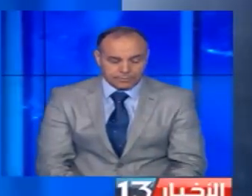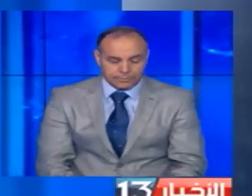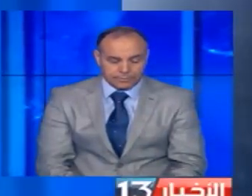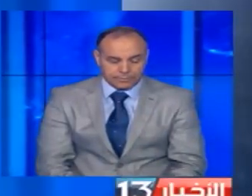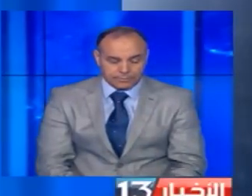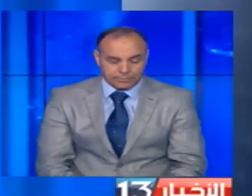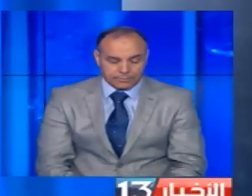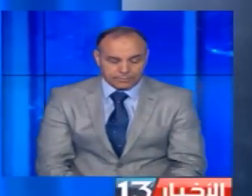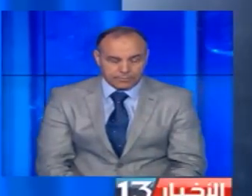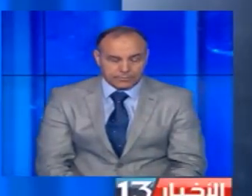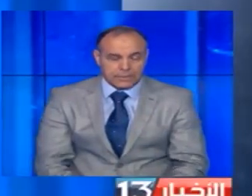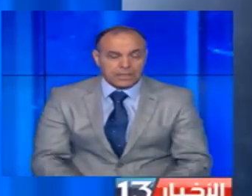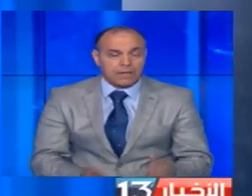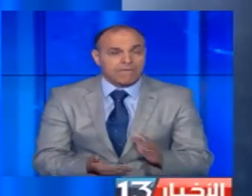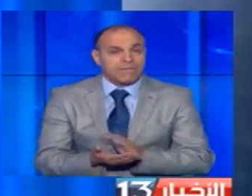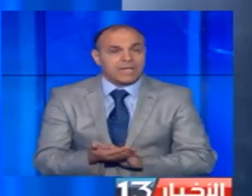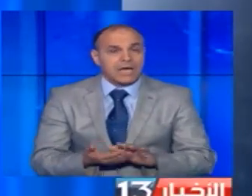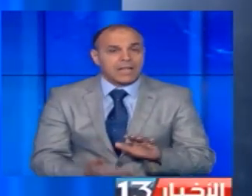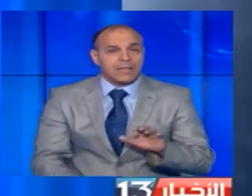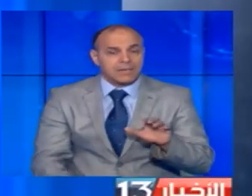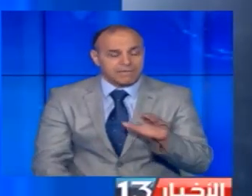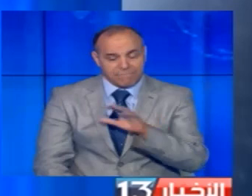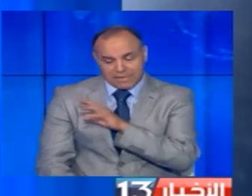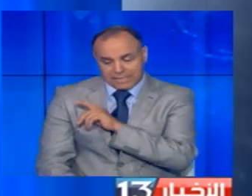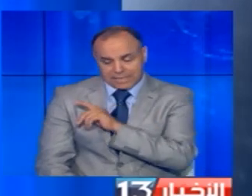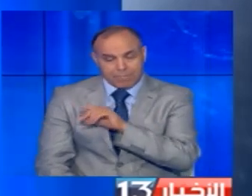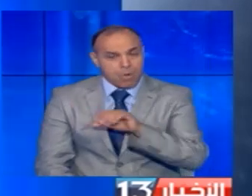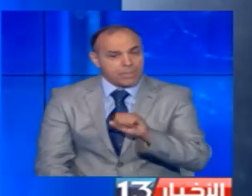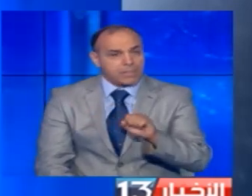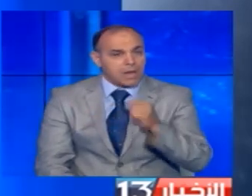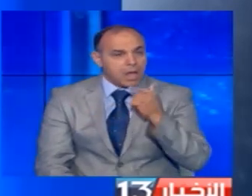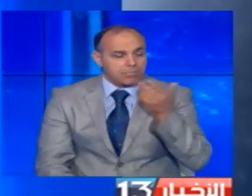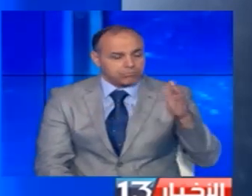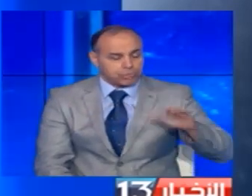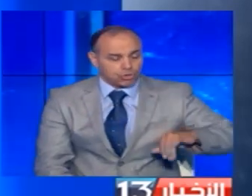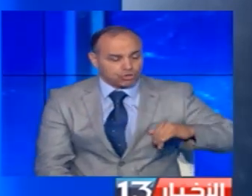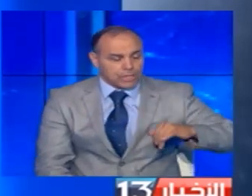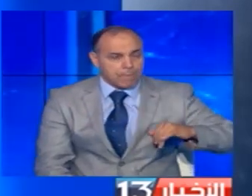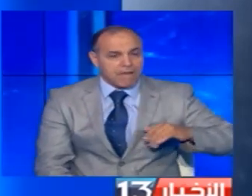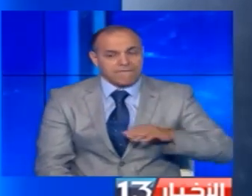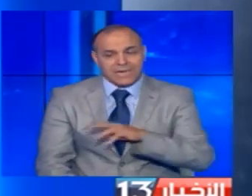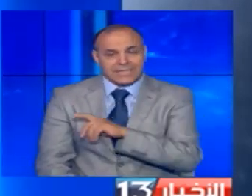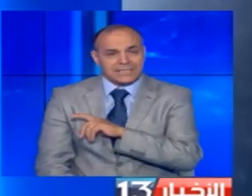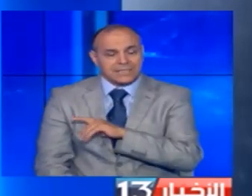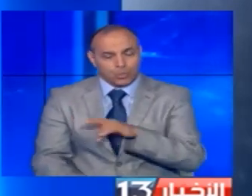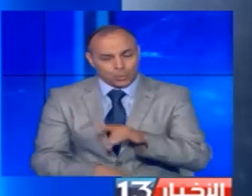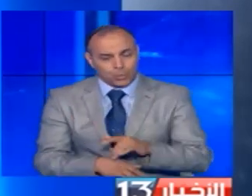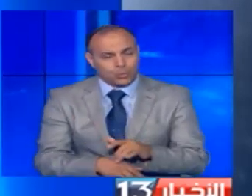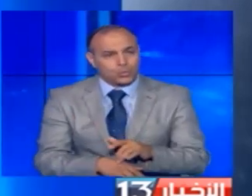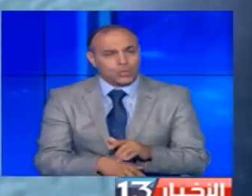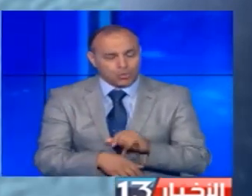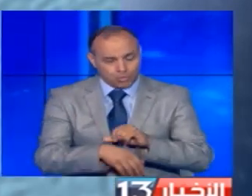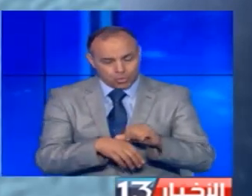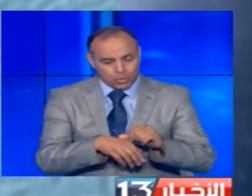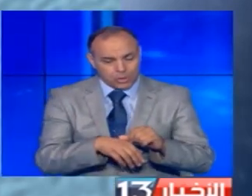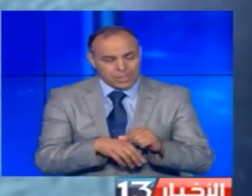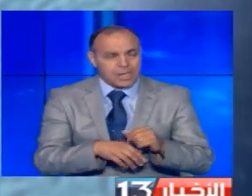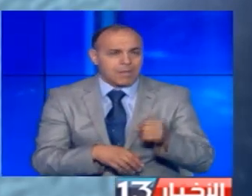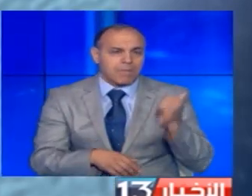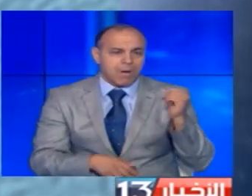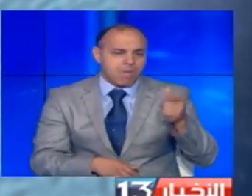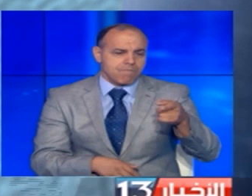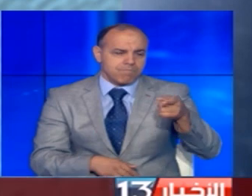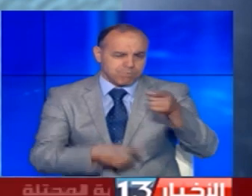في الاراضي الفلسطينيه المحتله استشهد شاب فلسطيني متاثرا بجروح اصيب بها برصاص